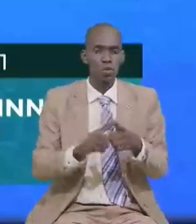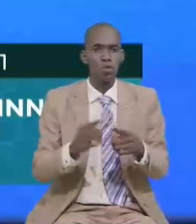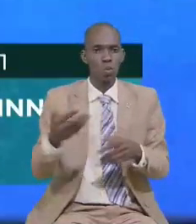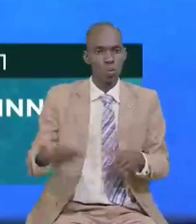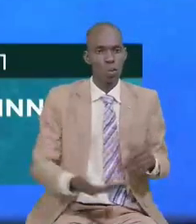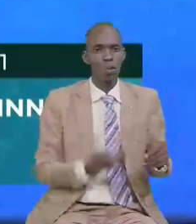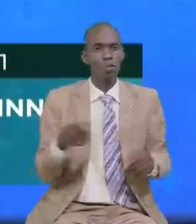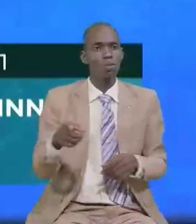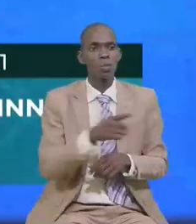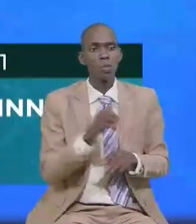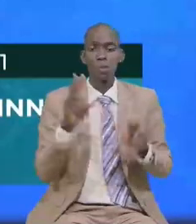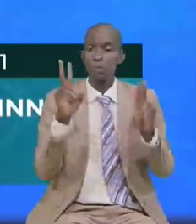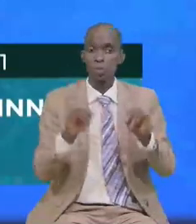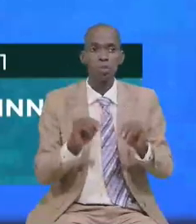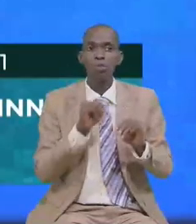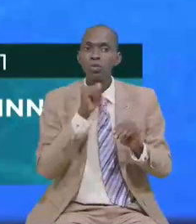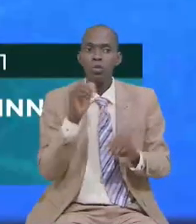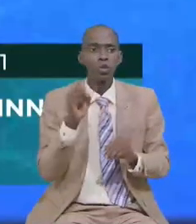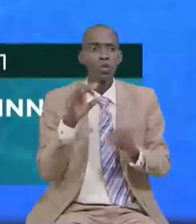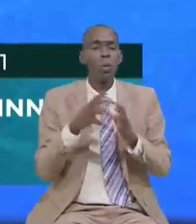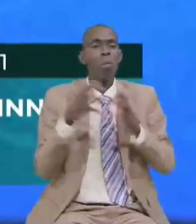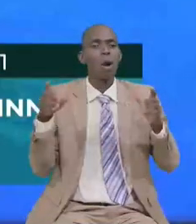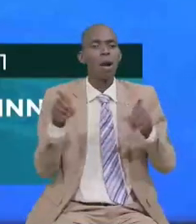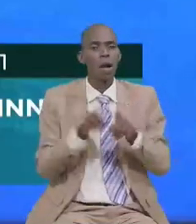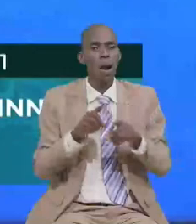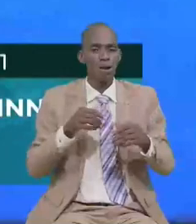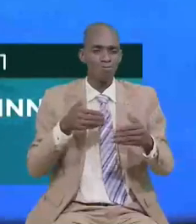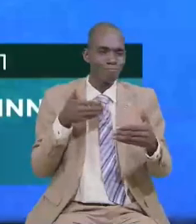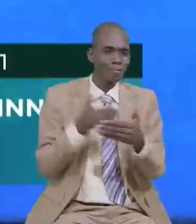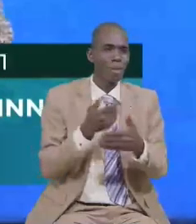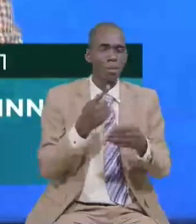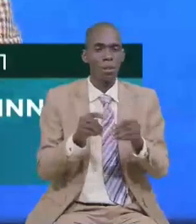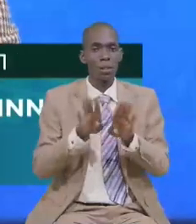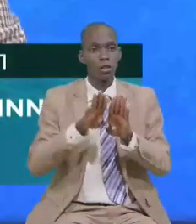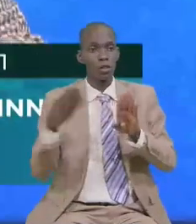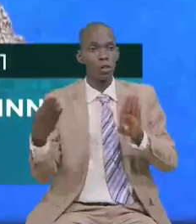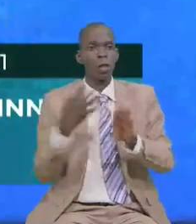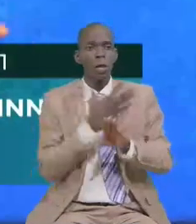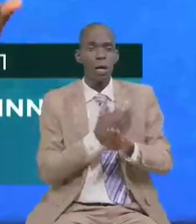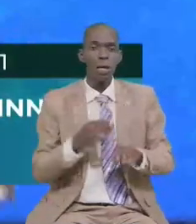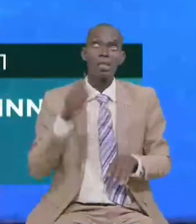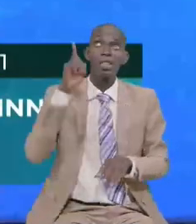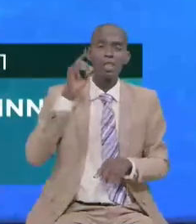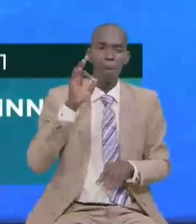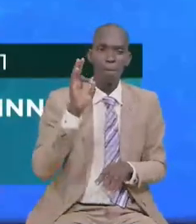l'espace devant la porte ne pouvait plus les